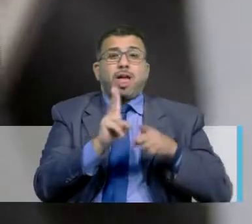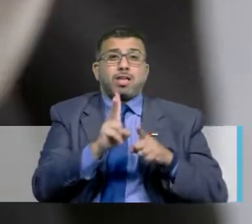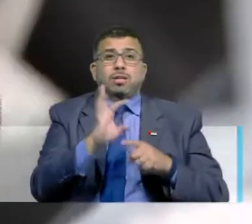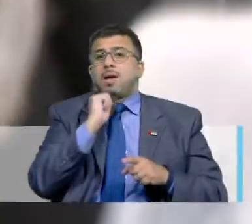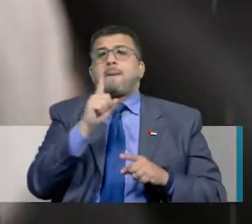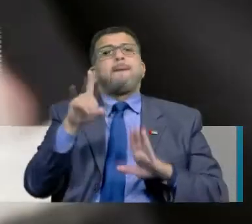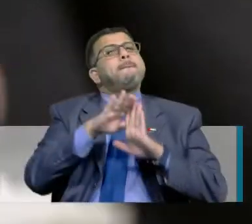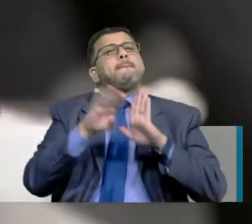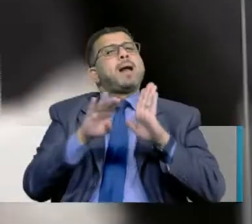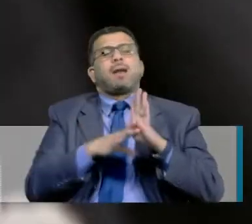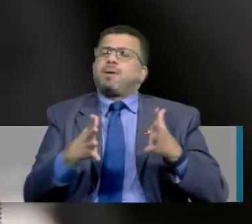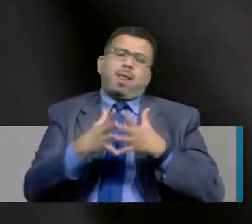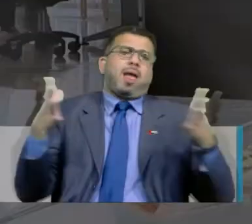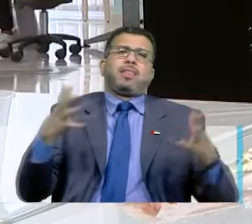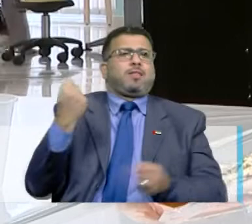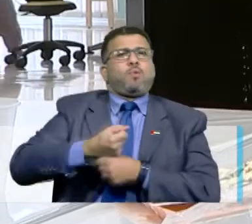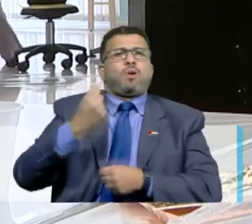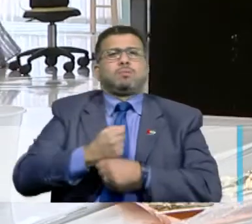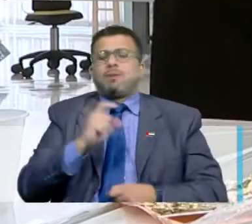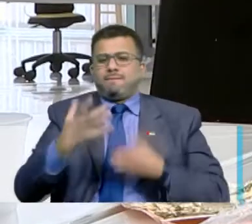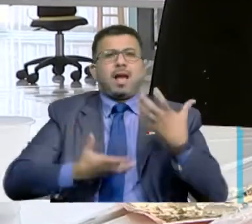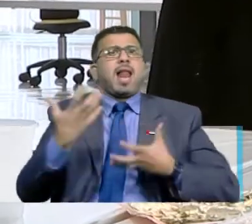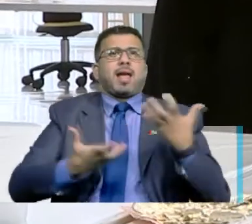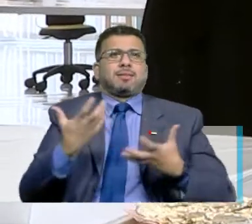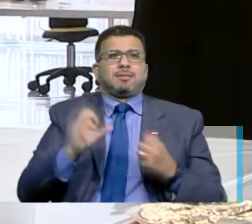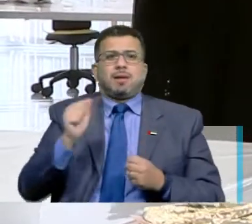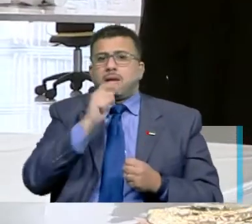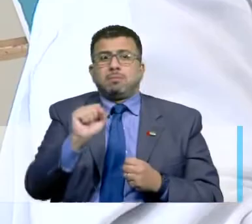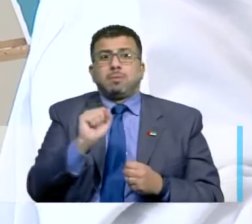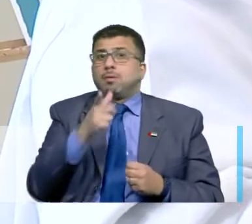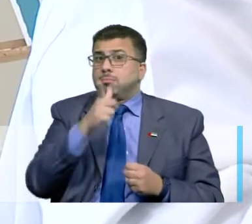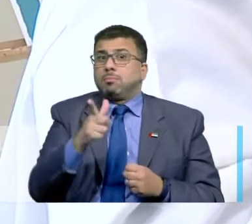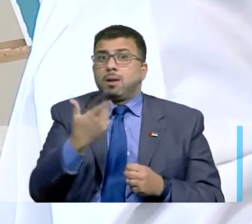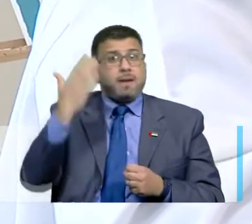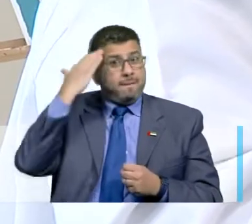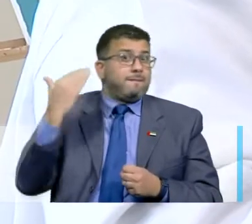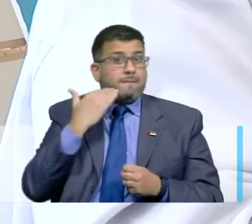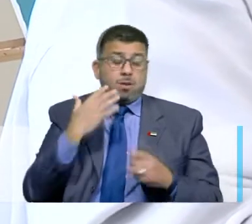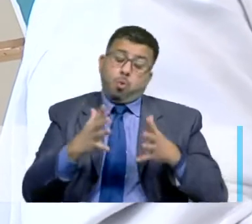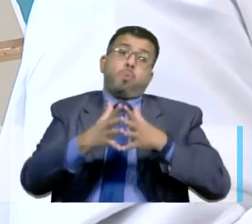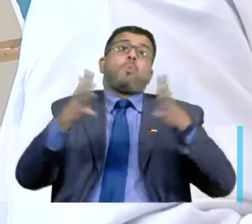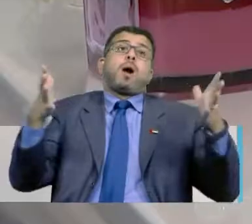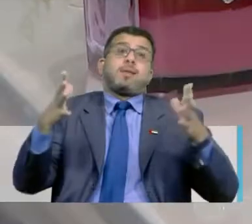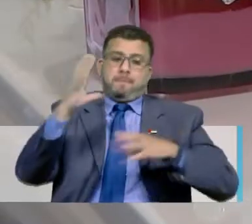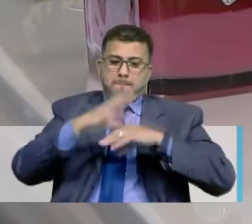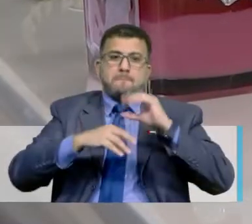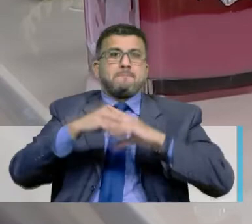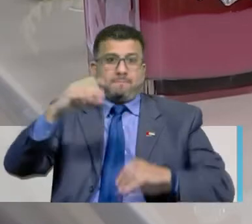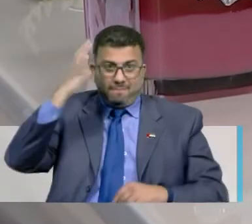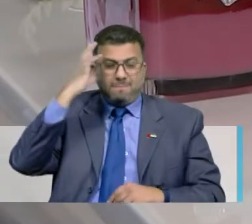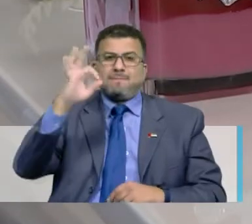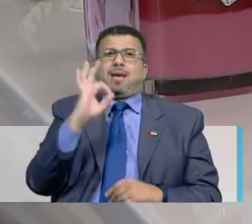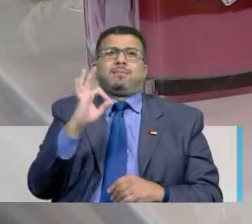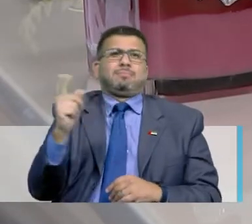هذا البرنامج العديد من الورش والفعاليات التي تمنح الفتيات الكثير من المهارات